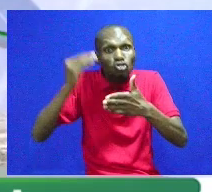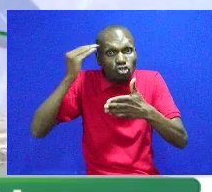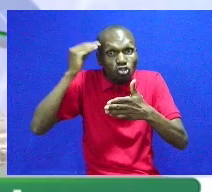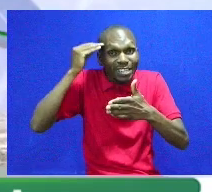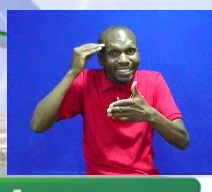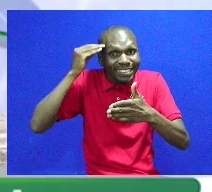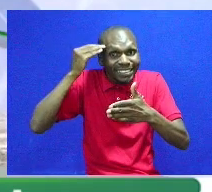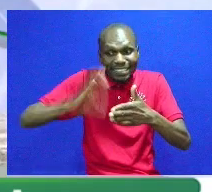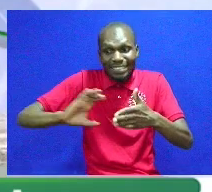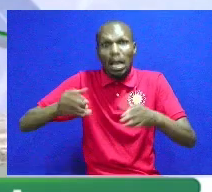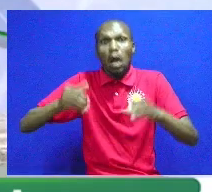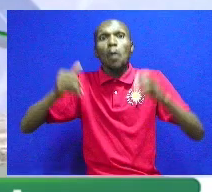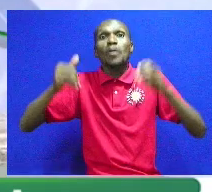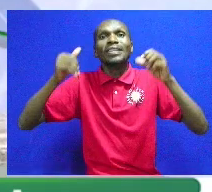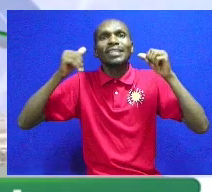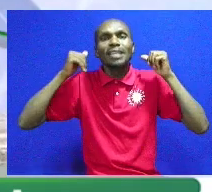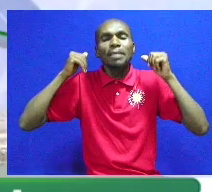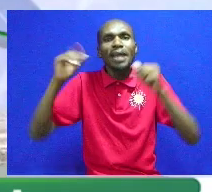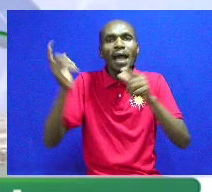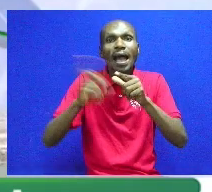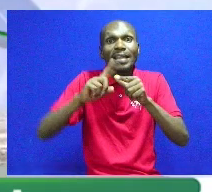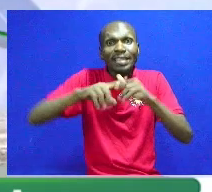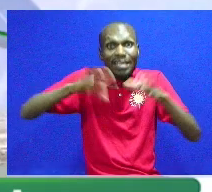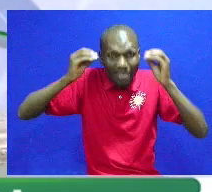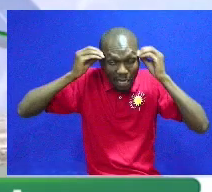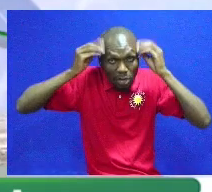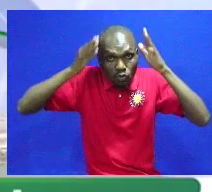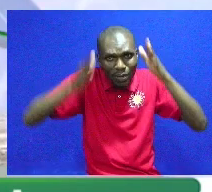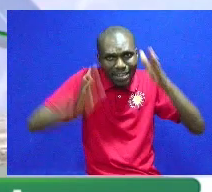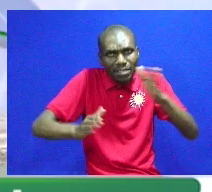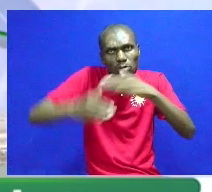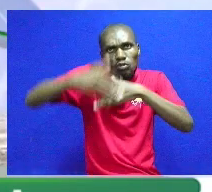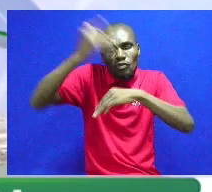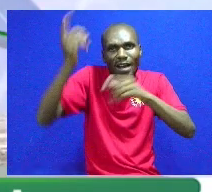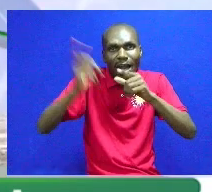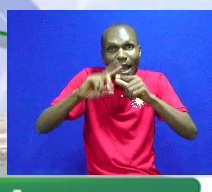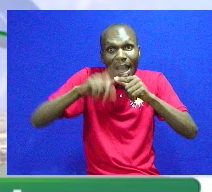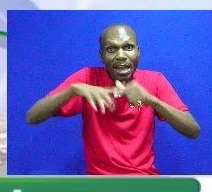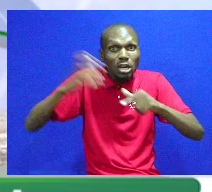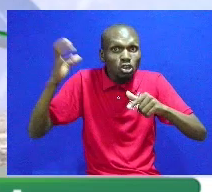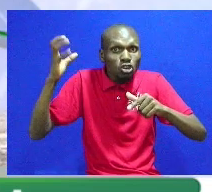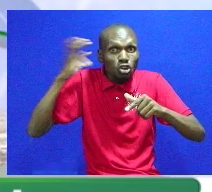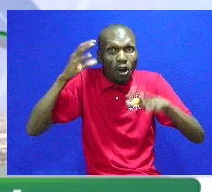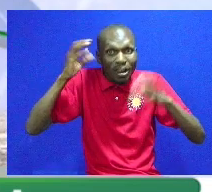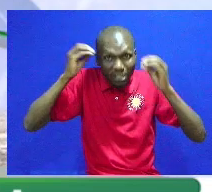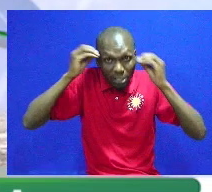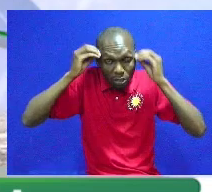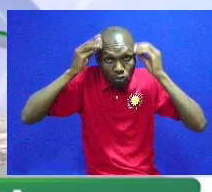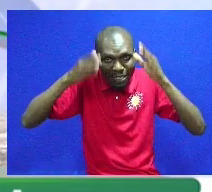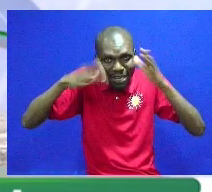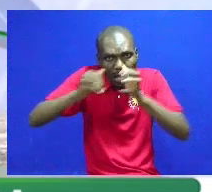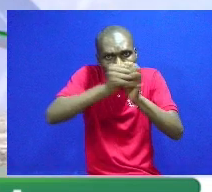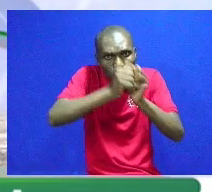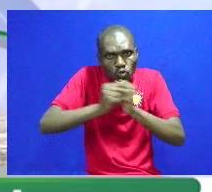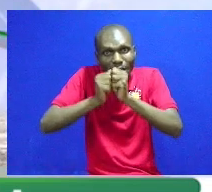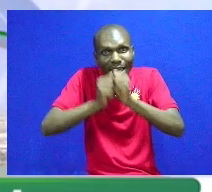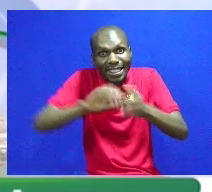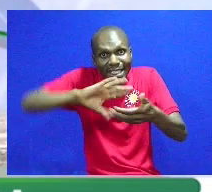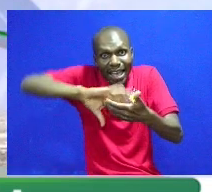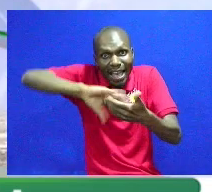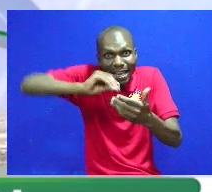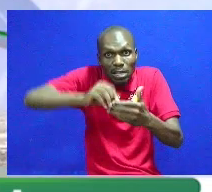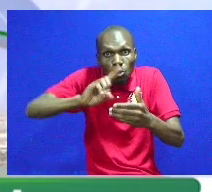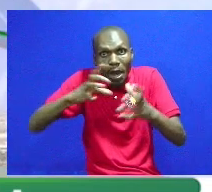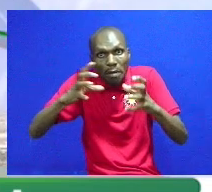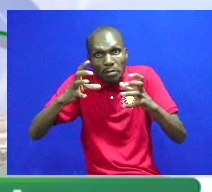Ya Nyamira Boroki Obich University amuna walibarasi college asoba moniko bachira muna korosia kiombe keme kibono kere Nyamira University